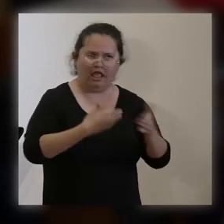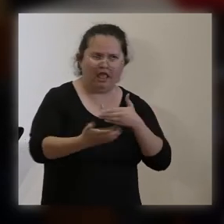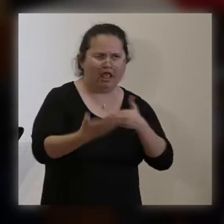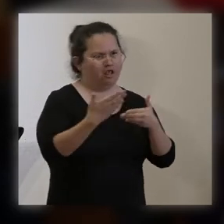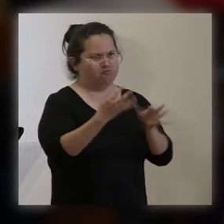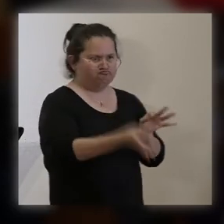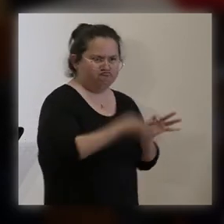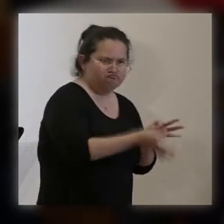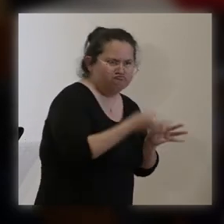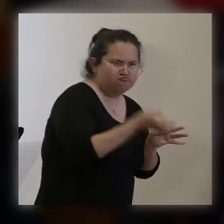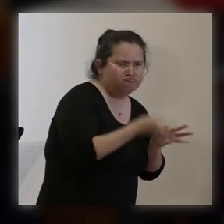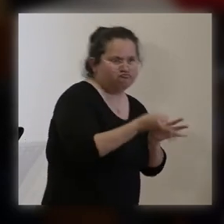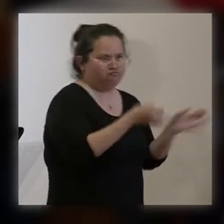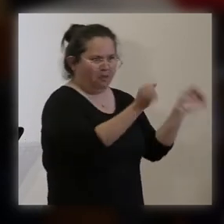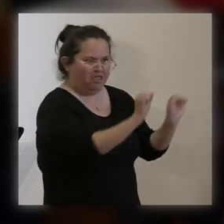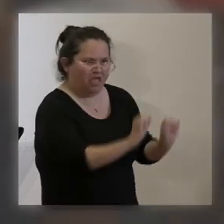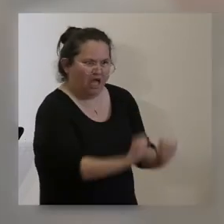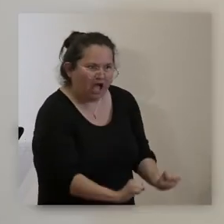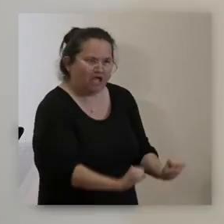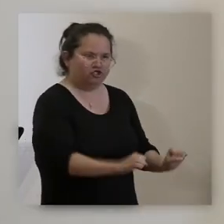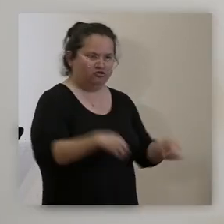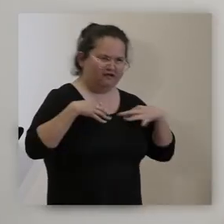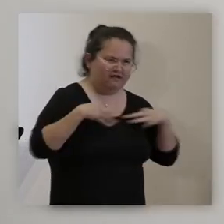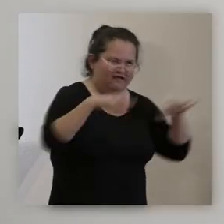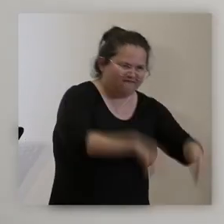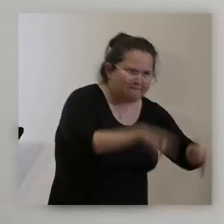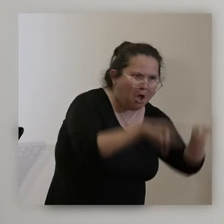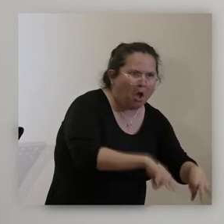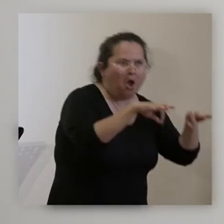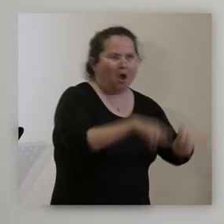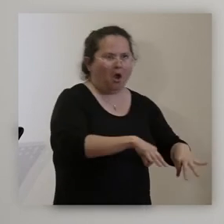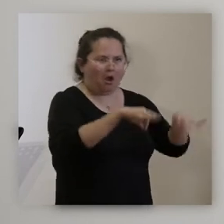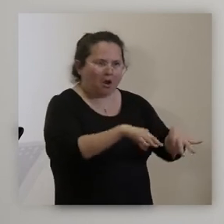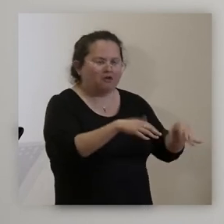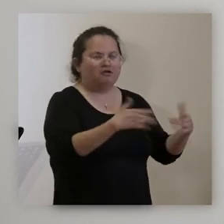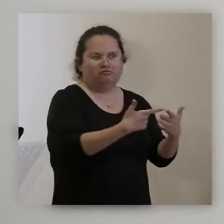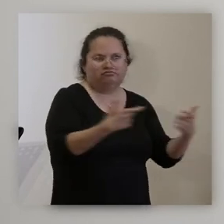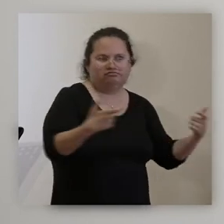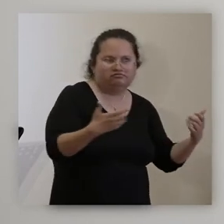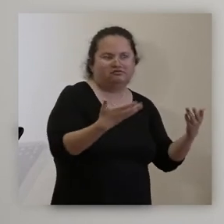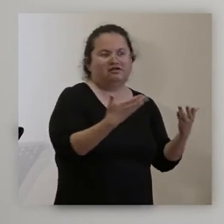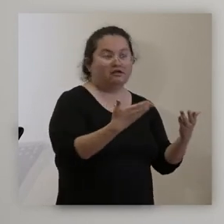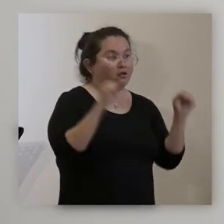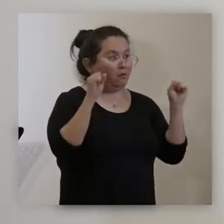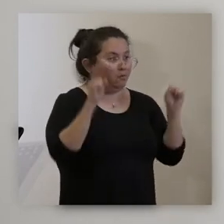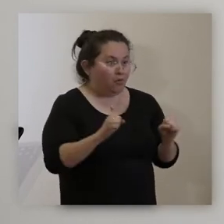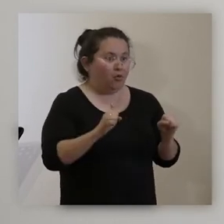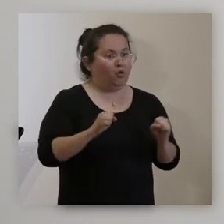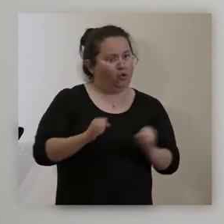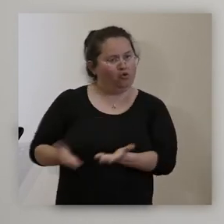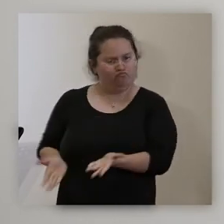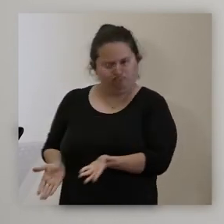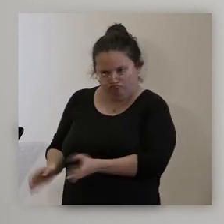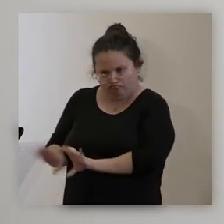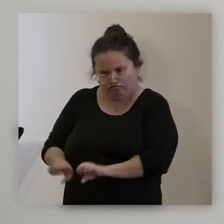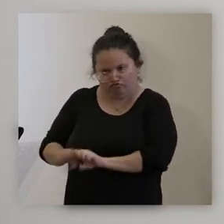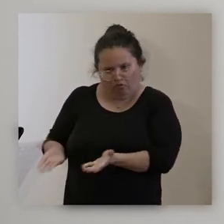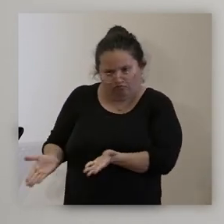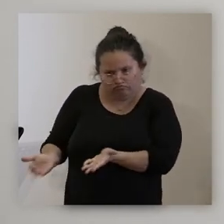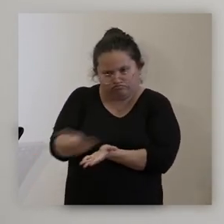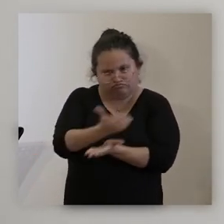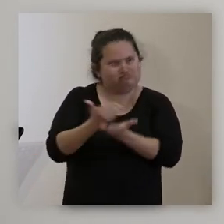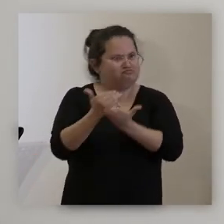couturières ou blanchisseuses. Certains esclaves pouvaient aussi vendre leur propre production et amasser un petit pécule, leur permettant parfois